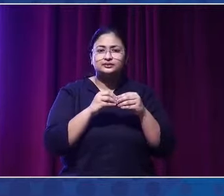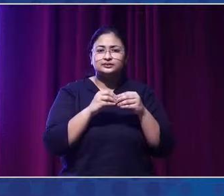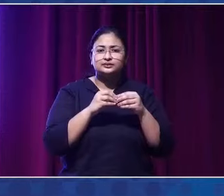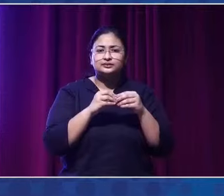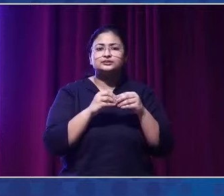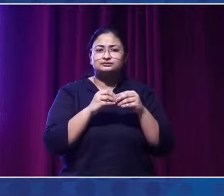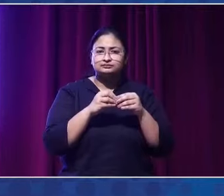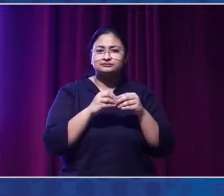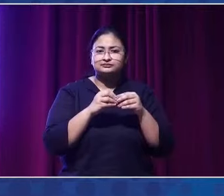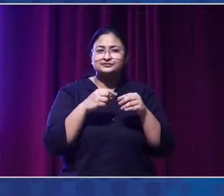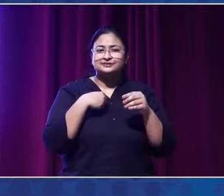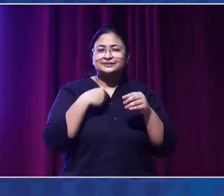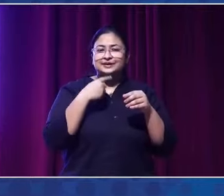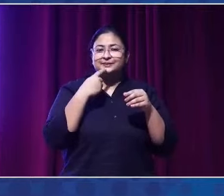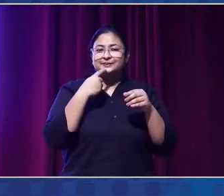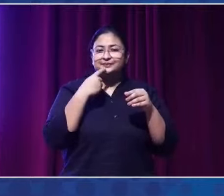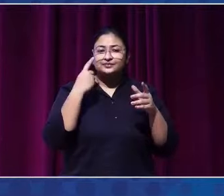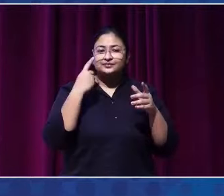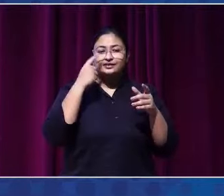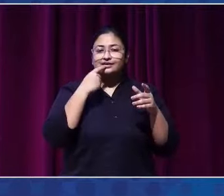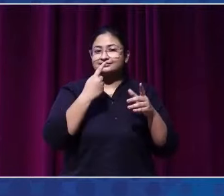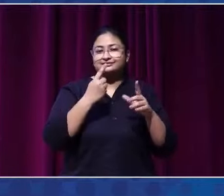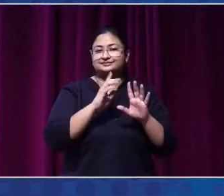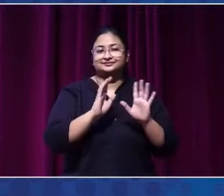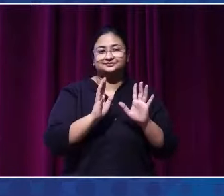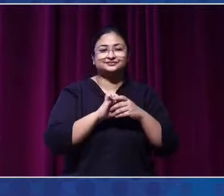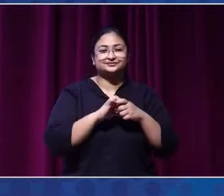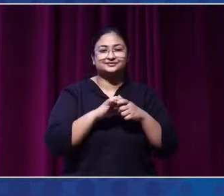कुछ आ रहा है लेकिन मैं बोल नहीं रहा हूं, क्यों कर रहे हैं।